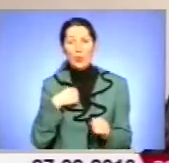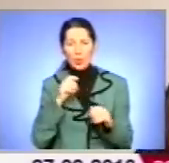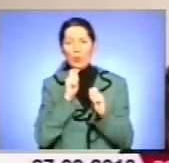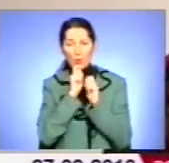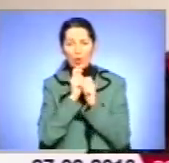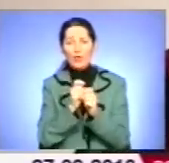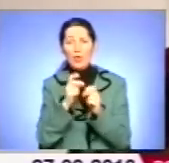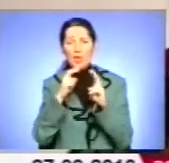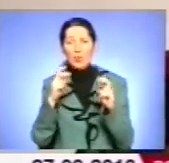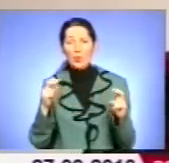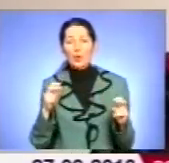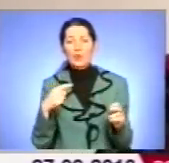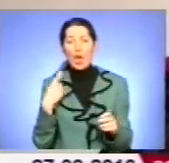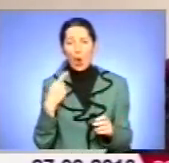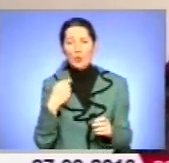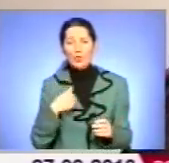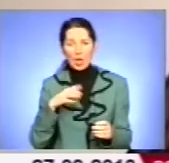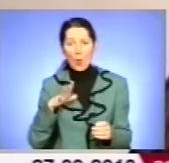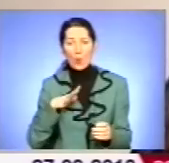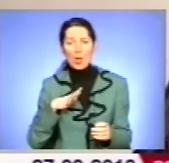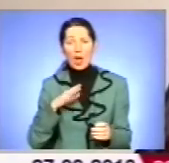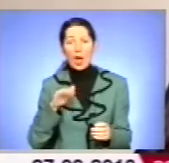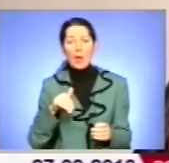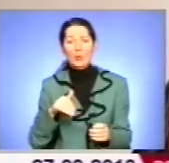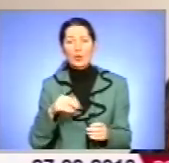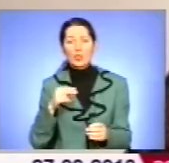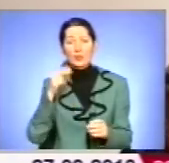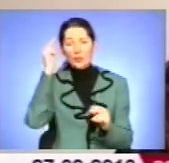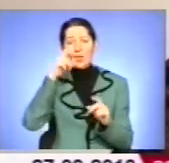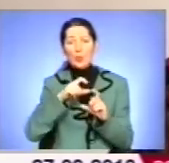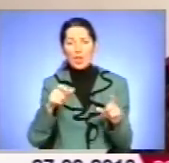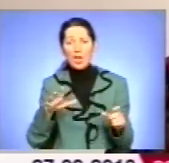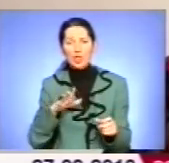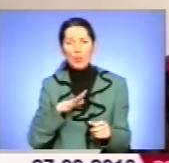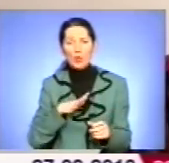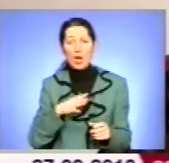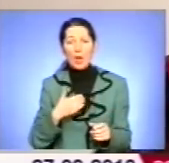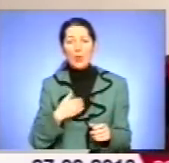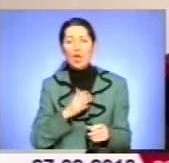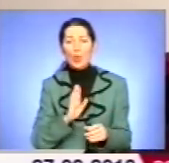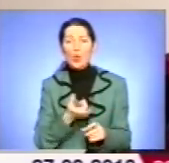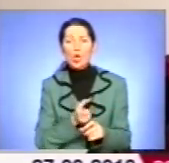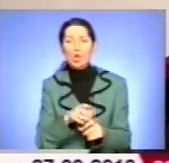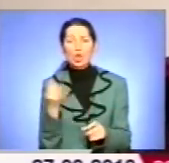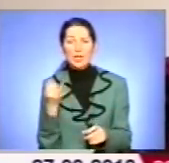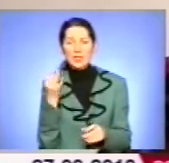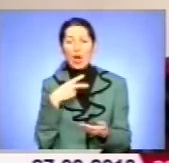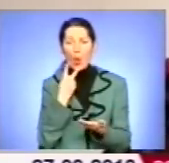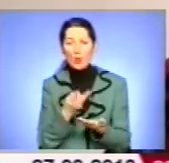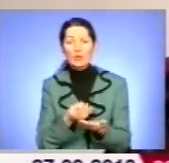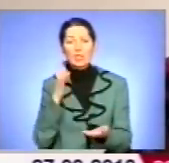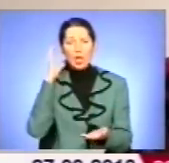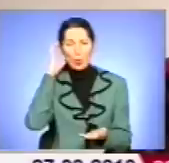я була там на гастролях в Дніпропетровську, і потім в гімназії Синельниково. І мені було дуже цікаво подивитися,